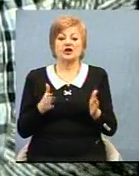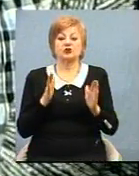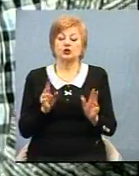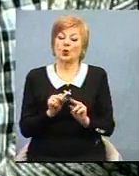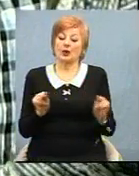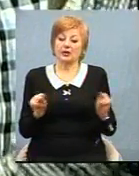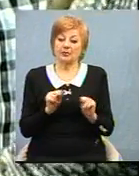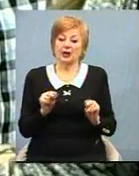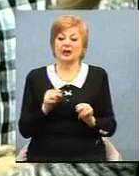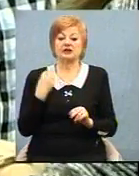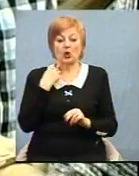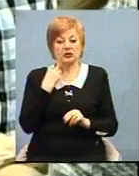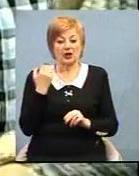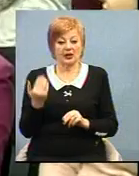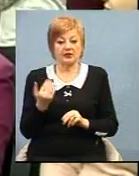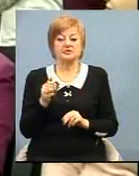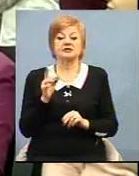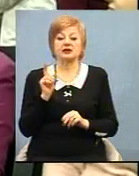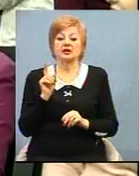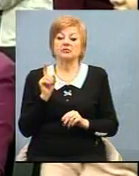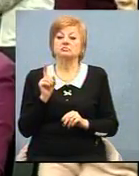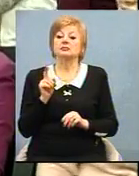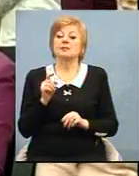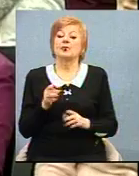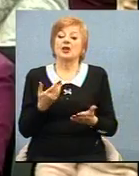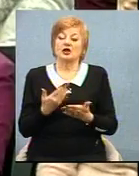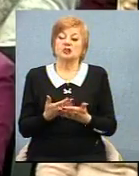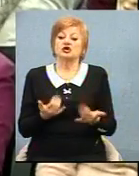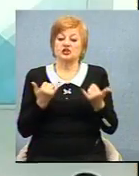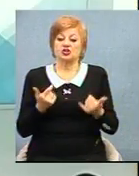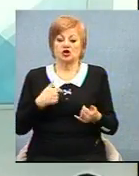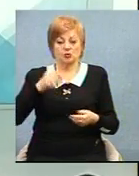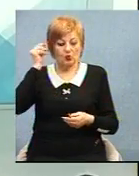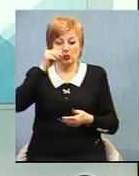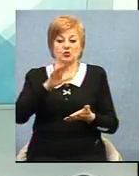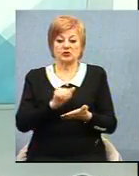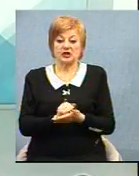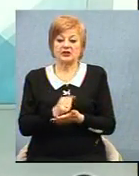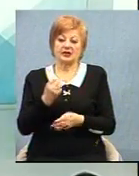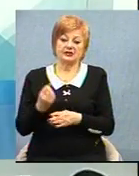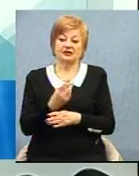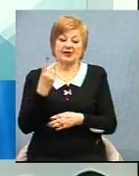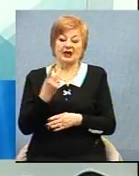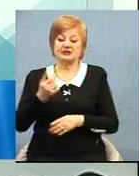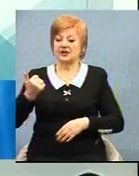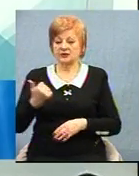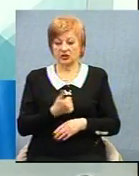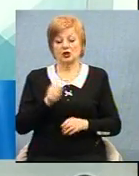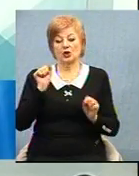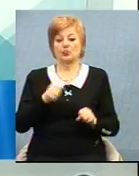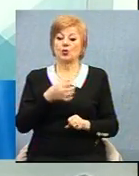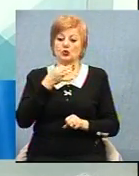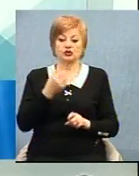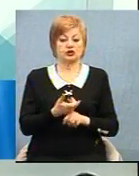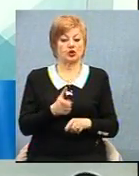викладачами англійської, а й безпосередньо з носіями мови. На даний момент у нас заняття йдуть двічі на тиждень. І я вам можу сказати, що вони